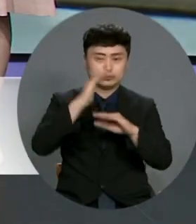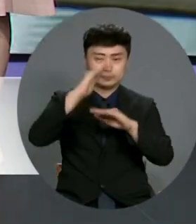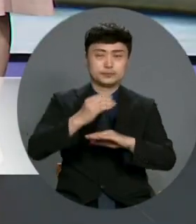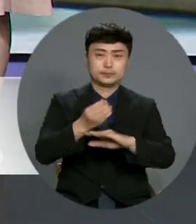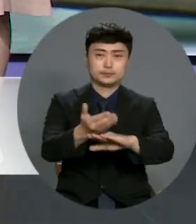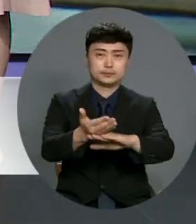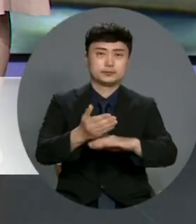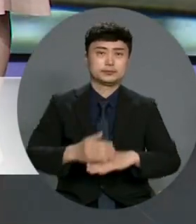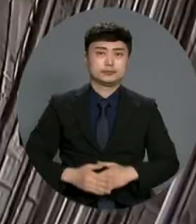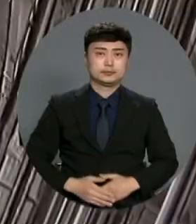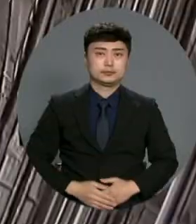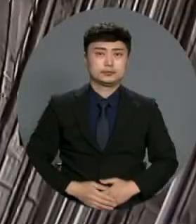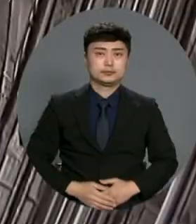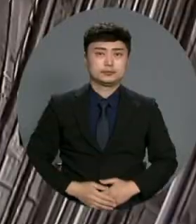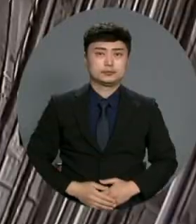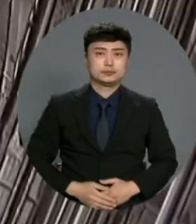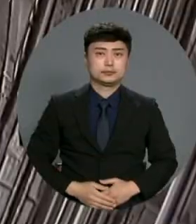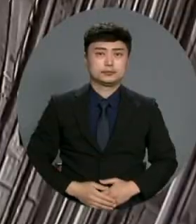기자입니다.